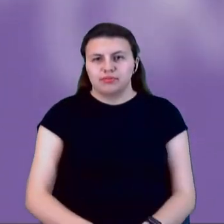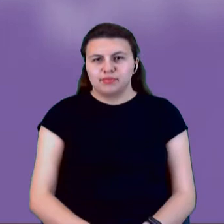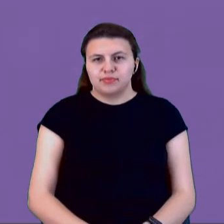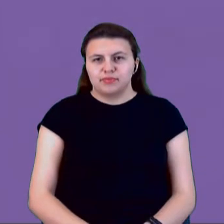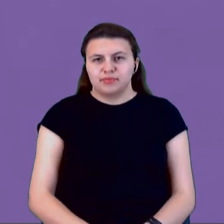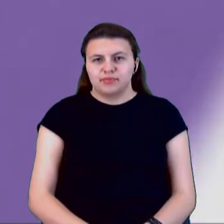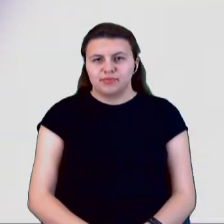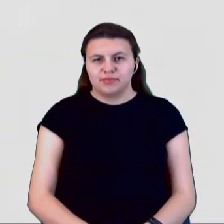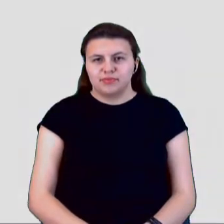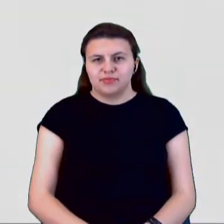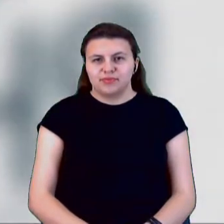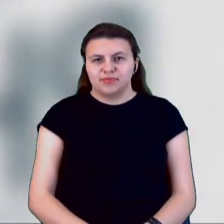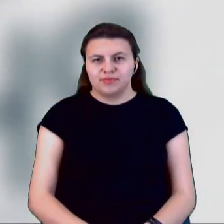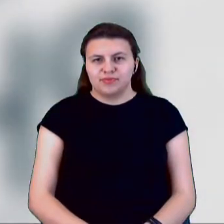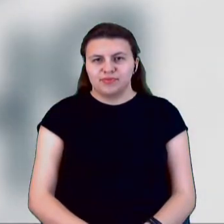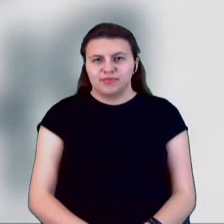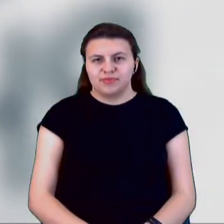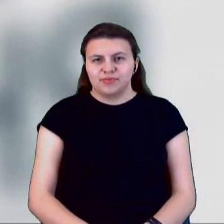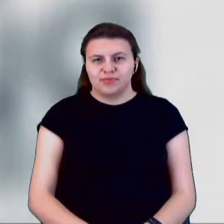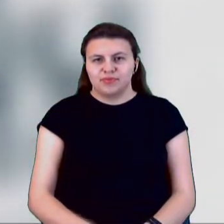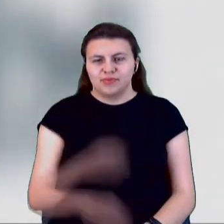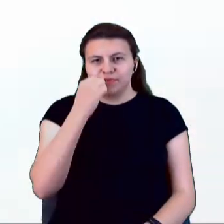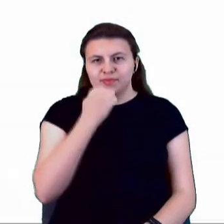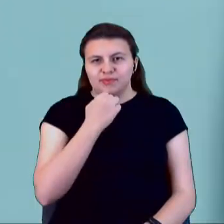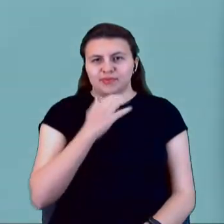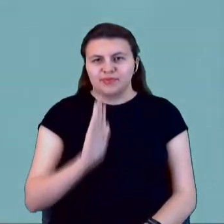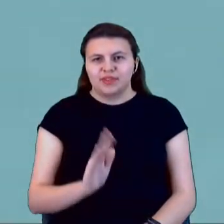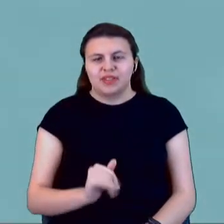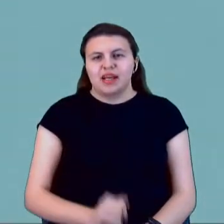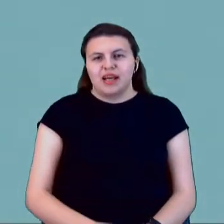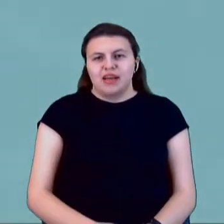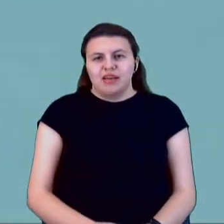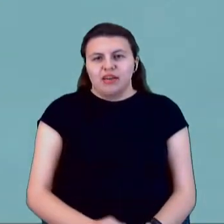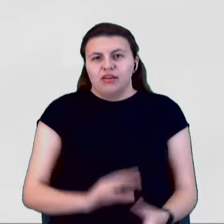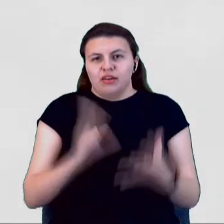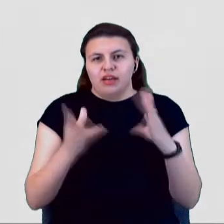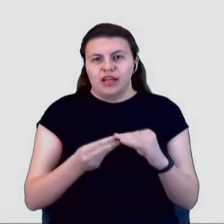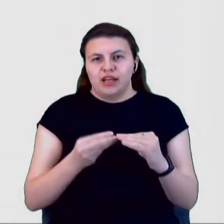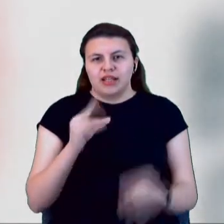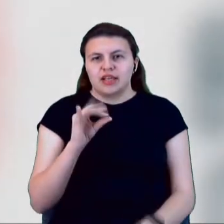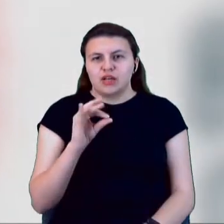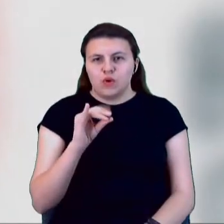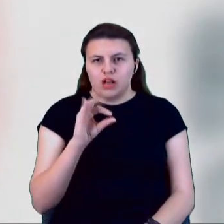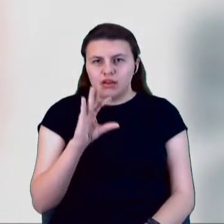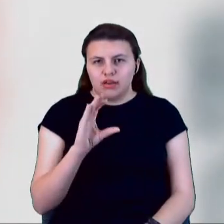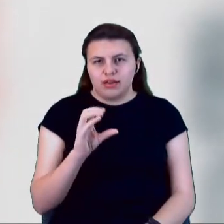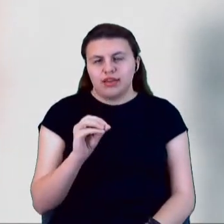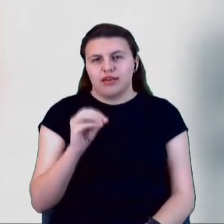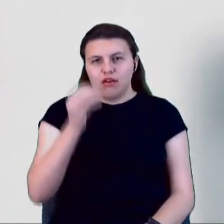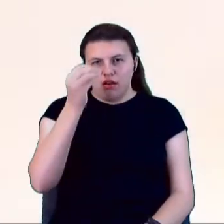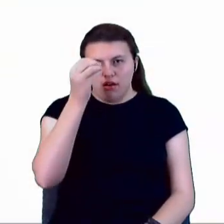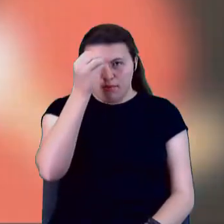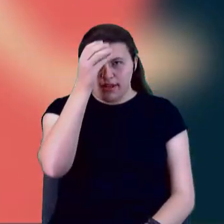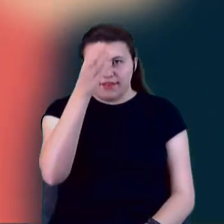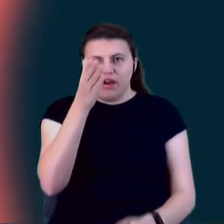Спасибо. В принципе, сексуальное образование есть частью нашей